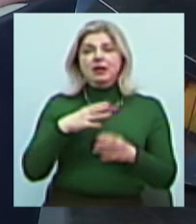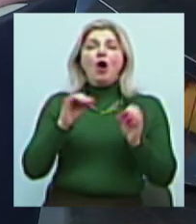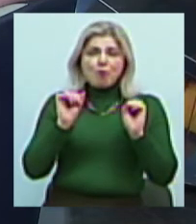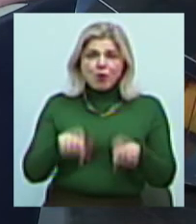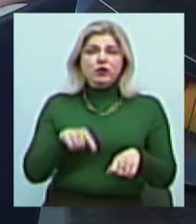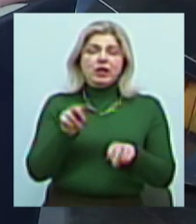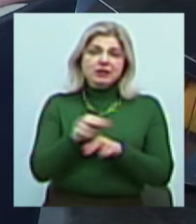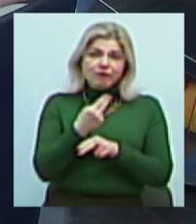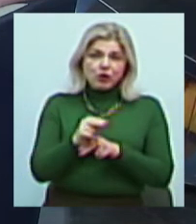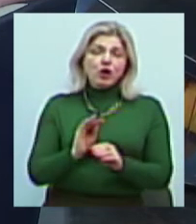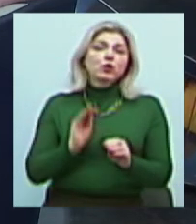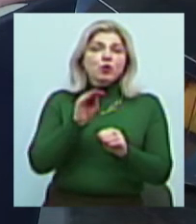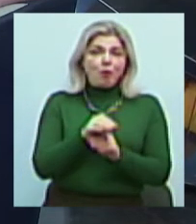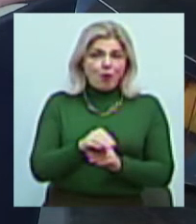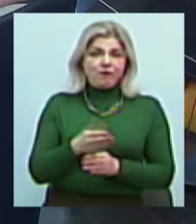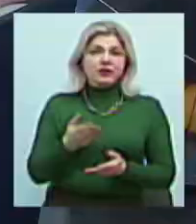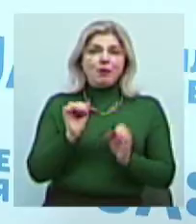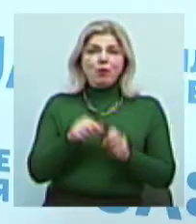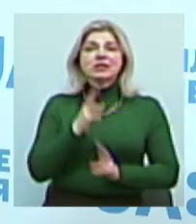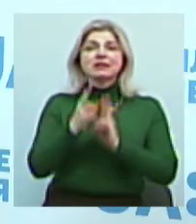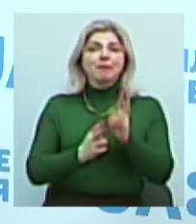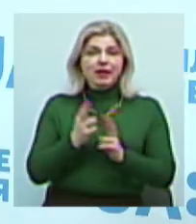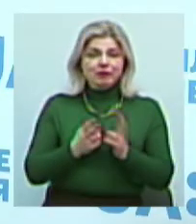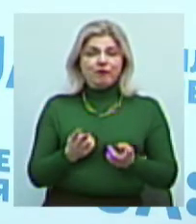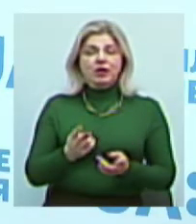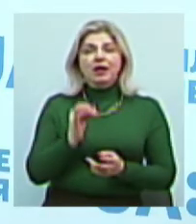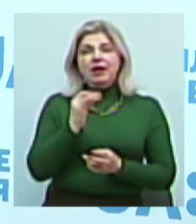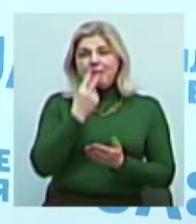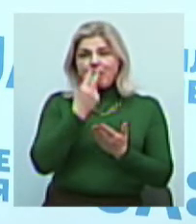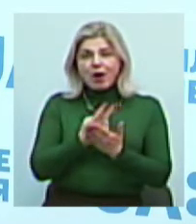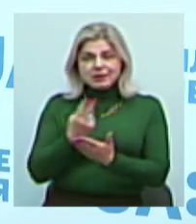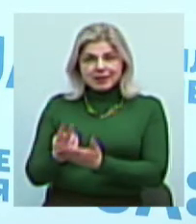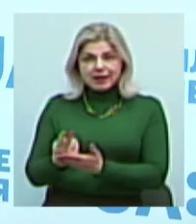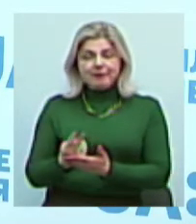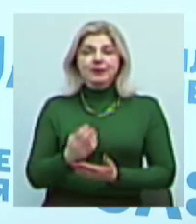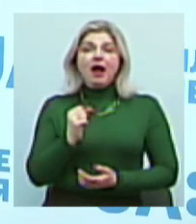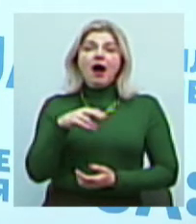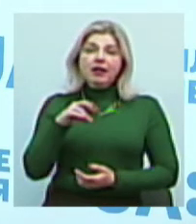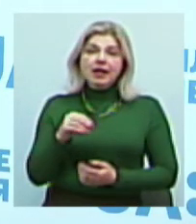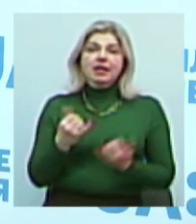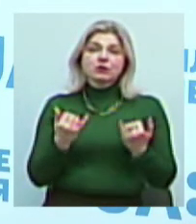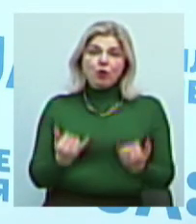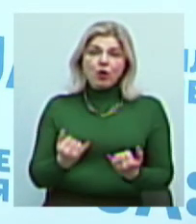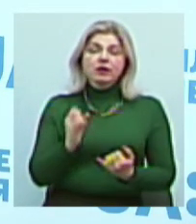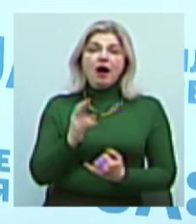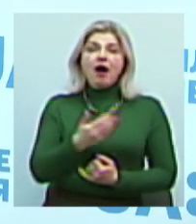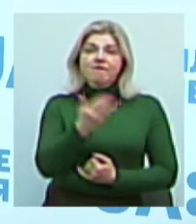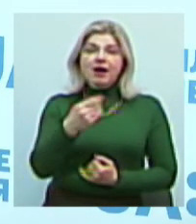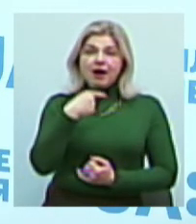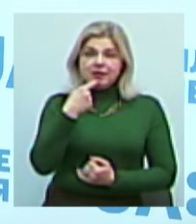коригуватися, може доповнюватися, може змінюватися певні показники. Але на сьогодні це такий, як ви казали,